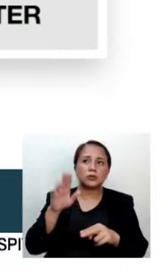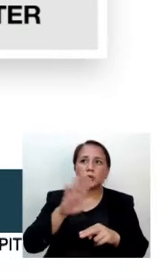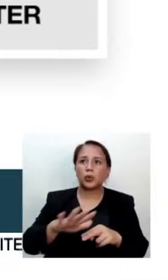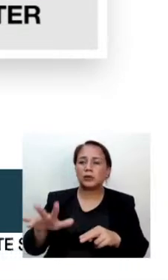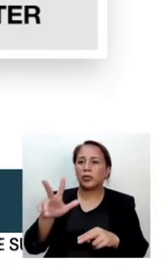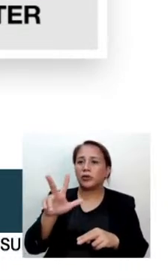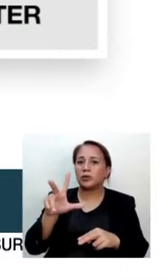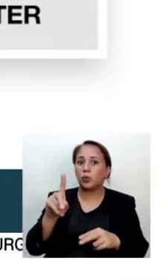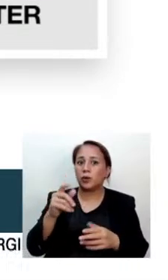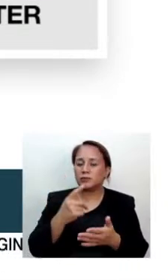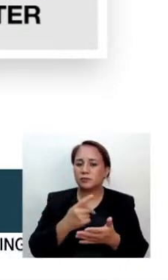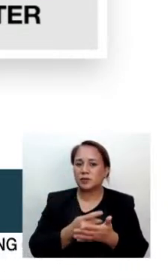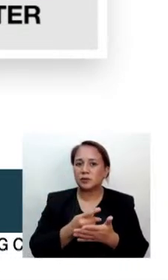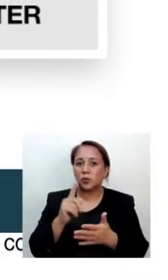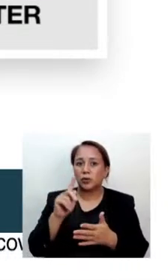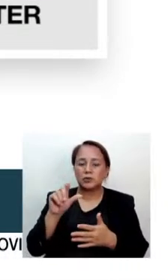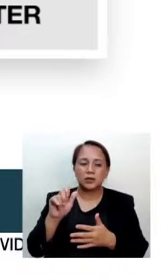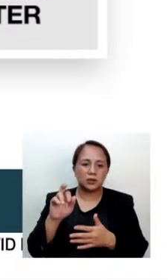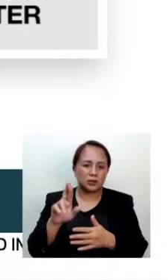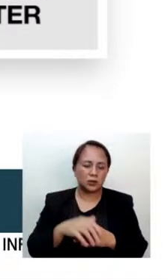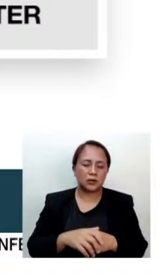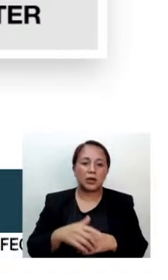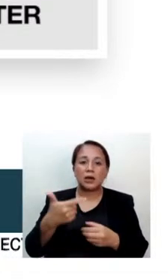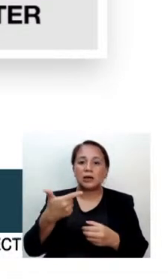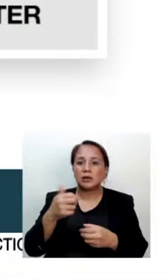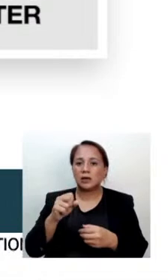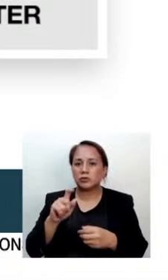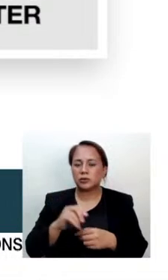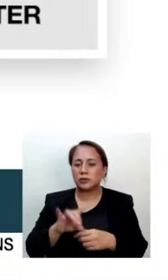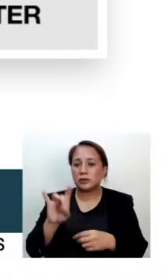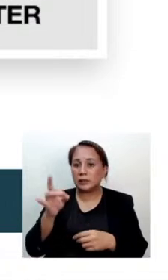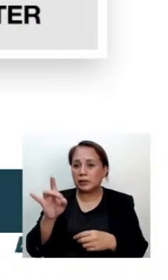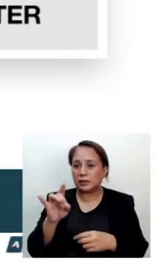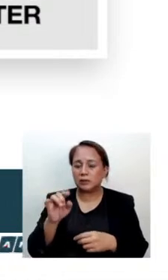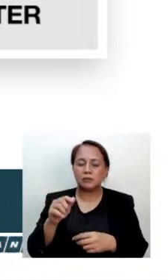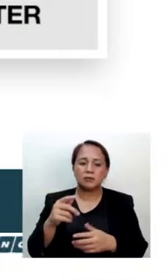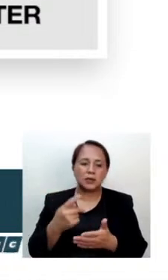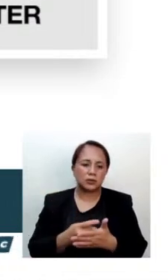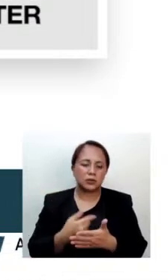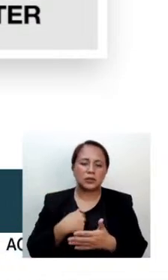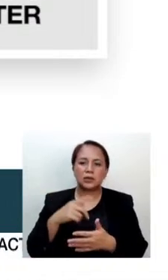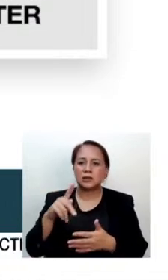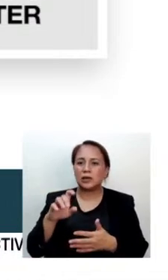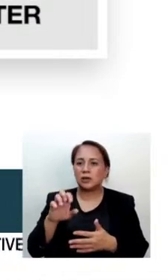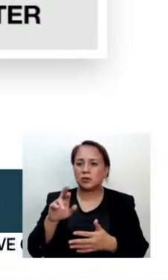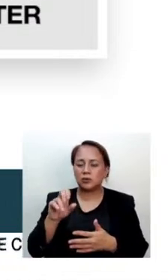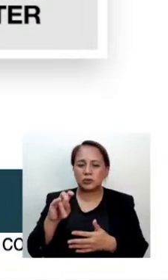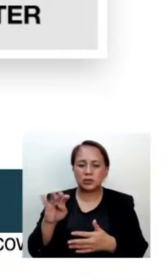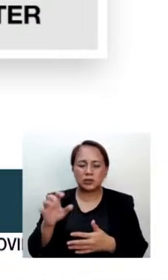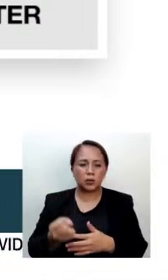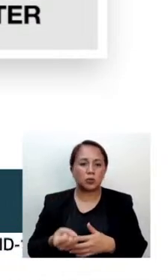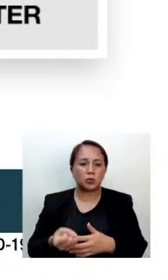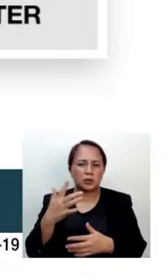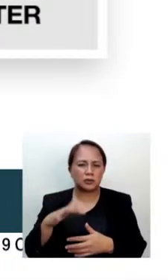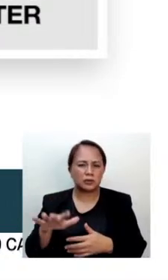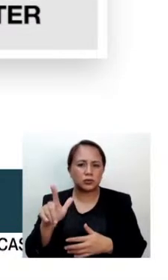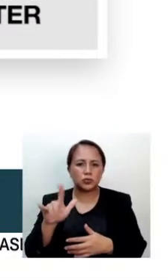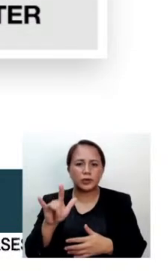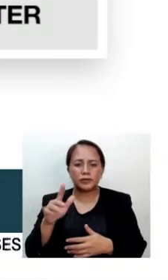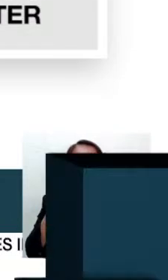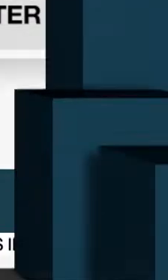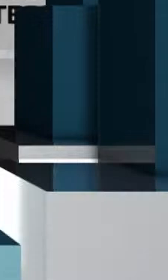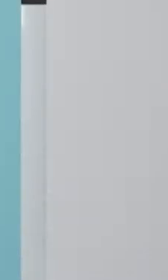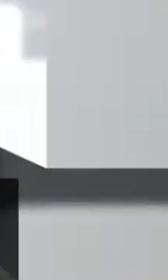31 pesos per liter, gasoline by 18 pesos, and kerosene by 25 pesos.